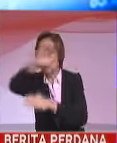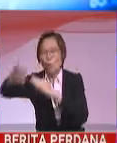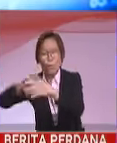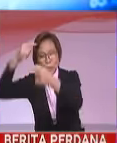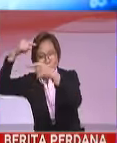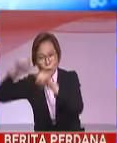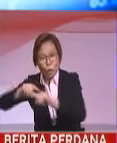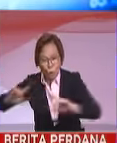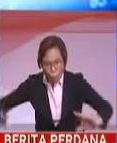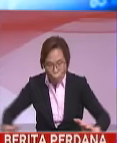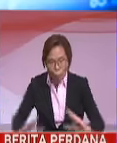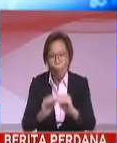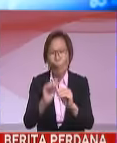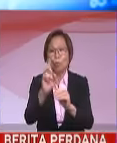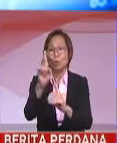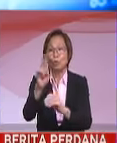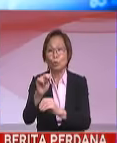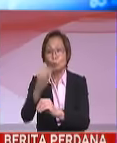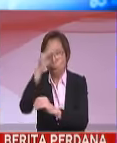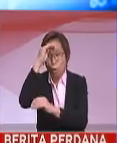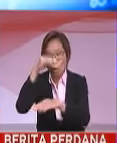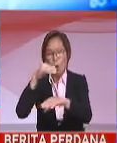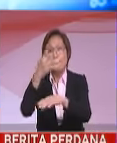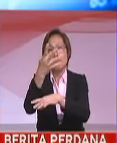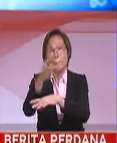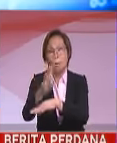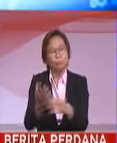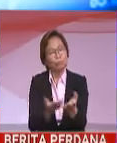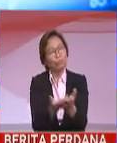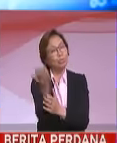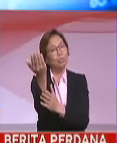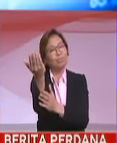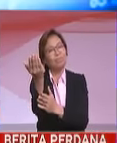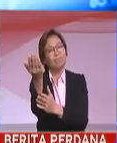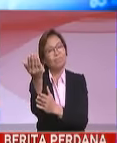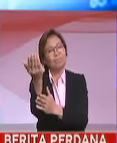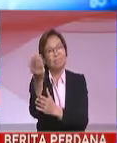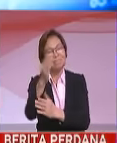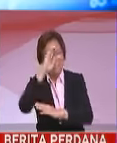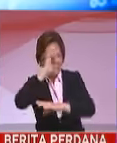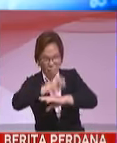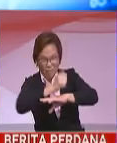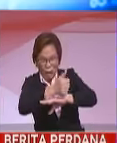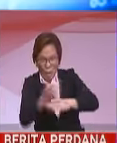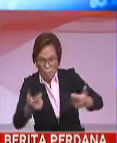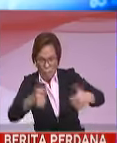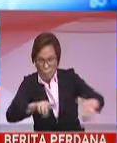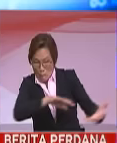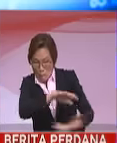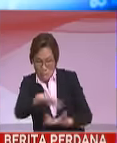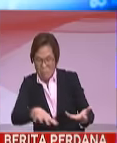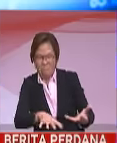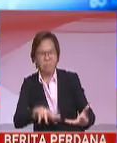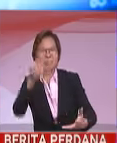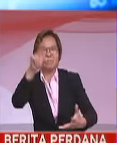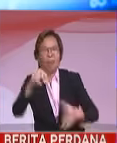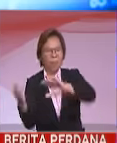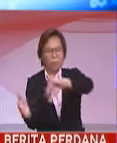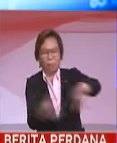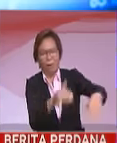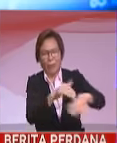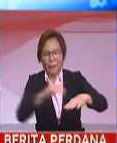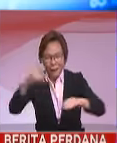pada persidangan Dewan Undangan Negeri Johor ke-14. Sekaligus menepis dakwaan kononnya akan berlaku kekecohan pada hari